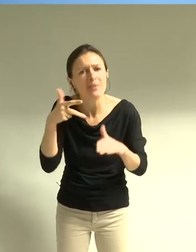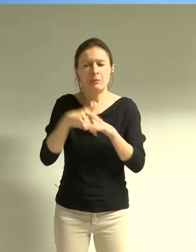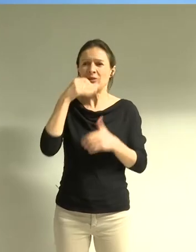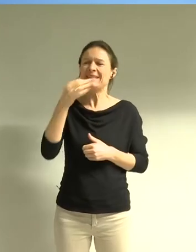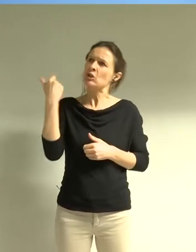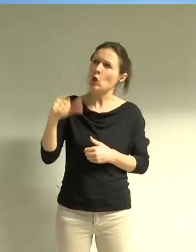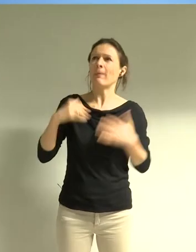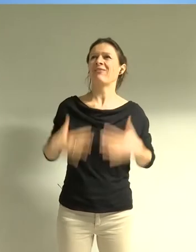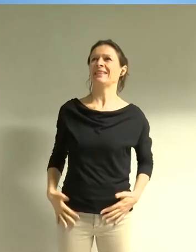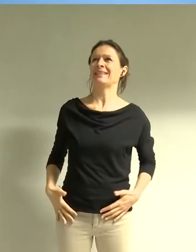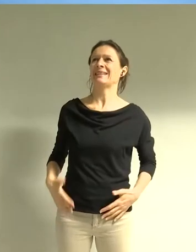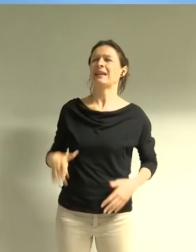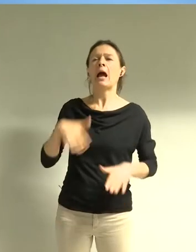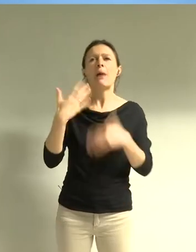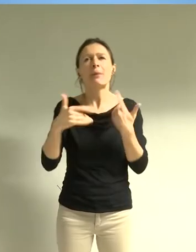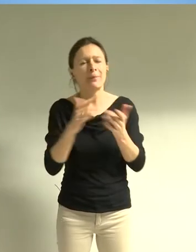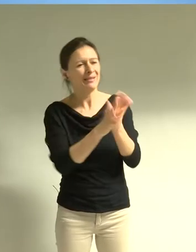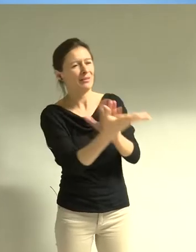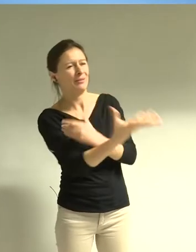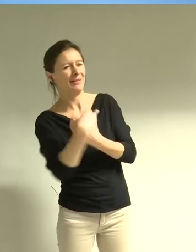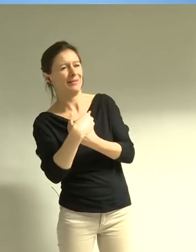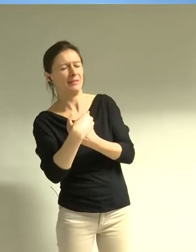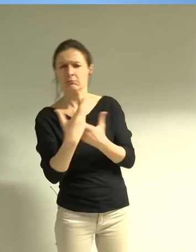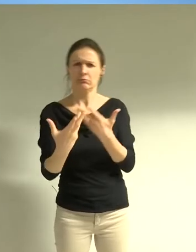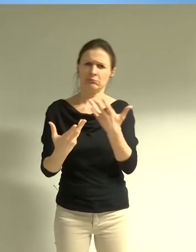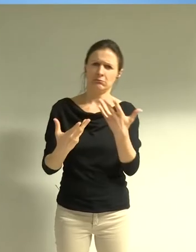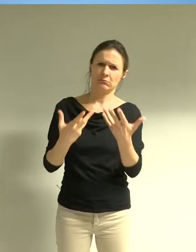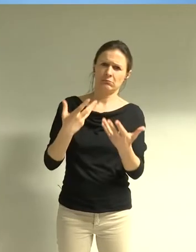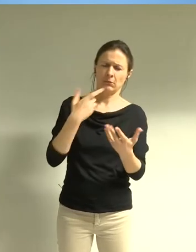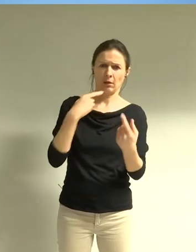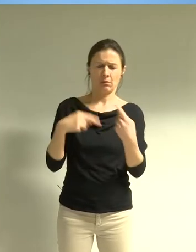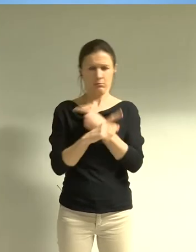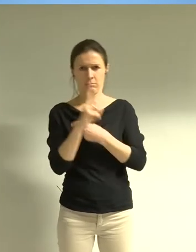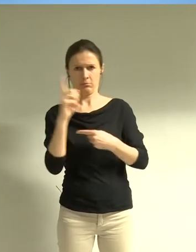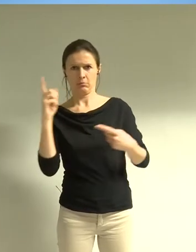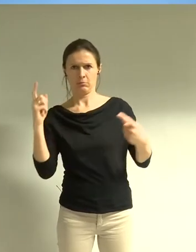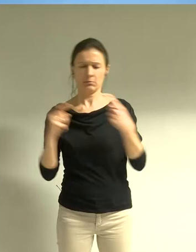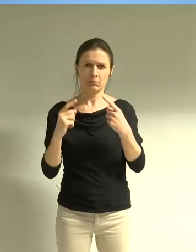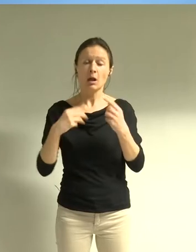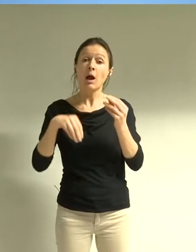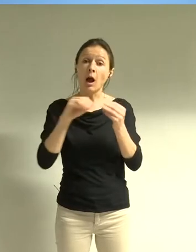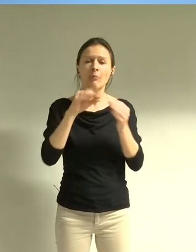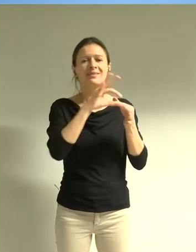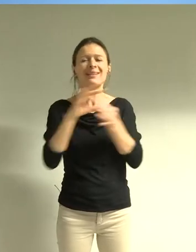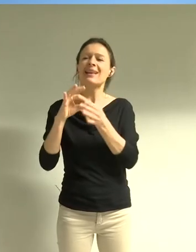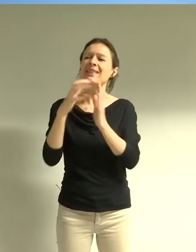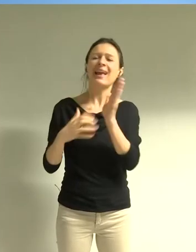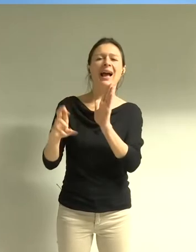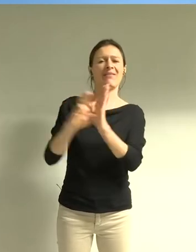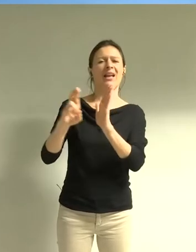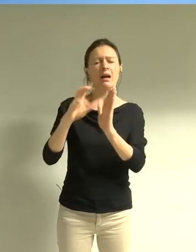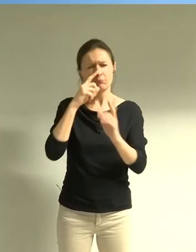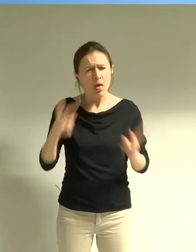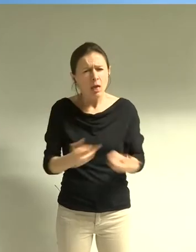bon alors je vous passe le fait que ce soit trop léger en termes de renvoi au texte de référence c'est trop sommaire dans la